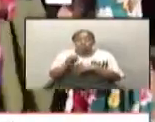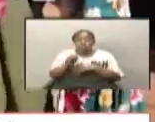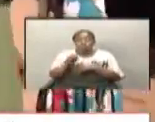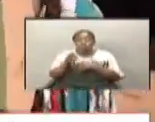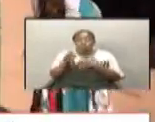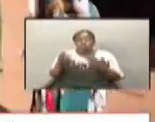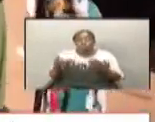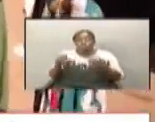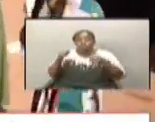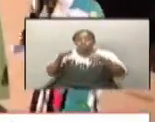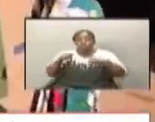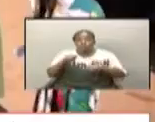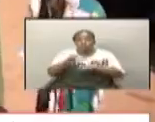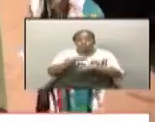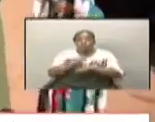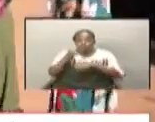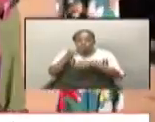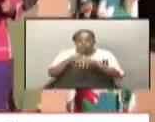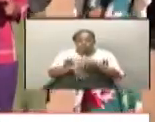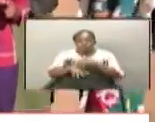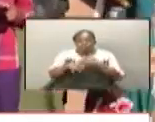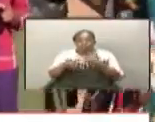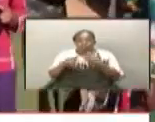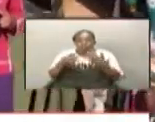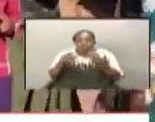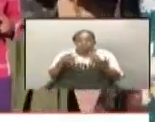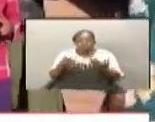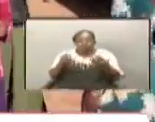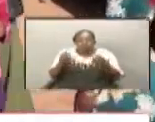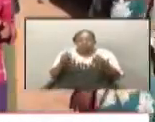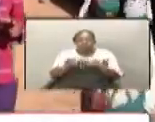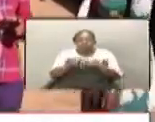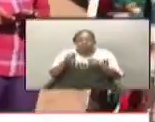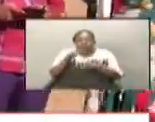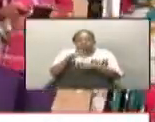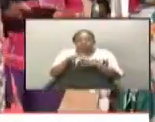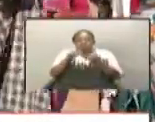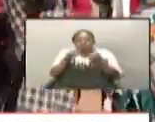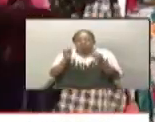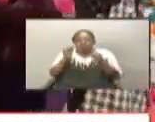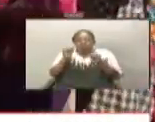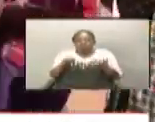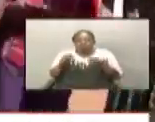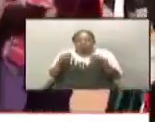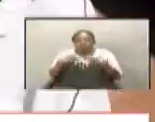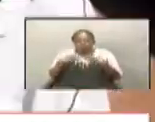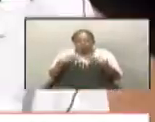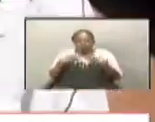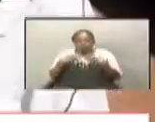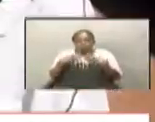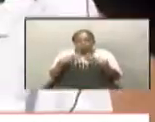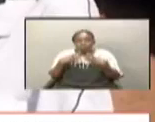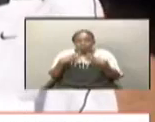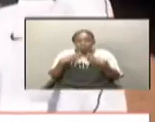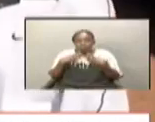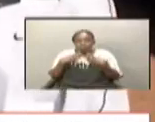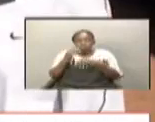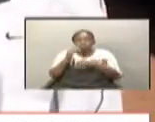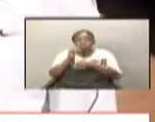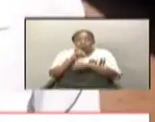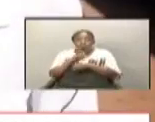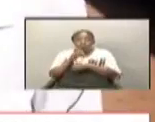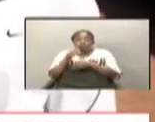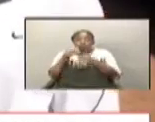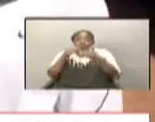Ah kuri somero shalifana banja kuda bazade okubisika nabana babasobole okubagonjula. Twebaza